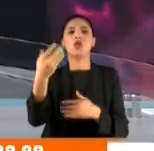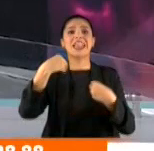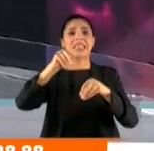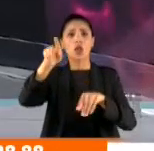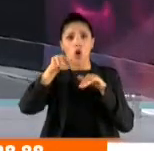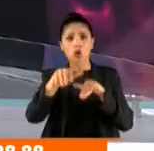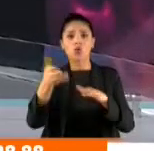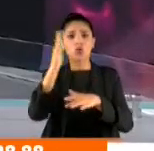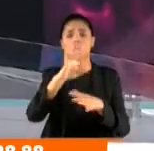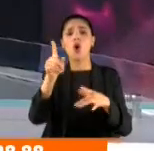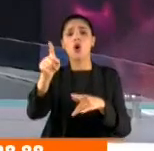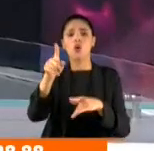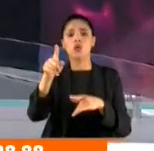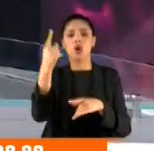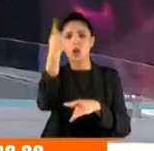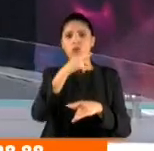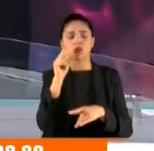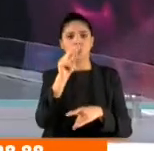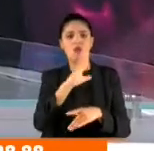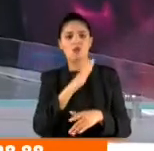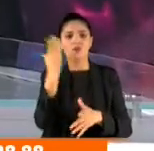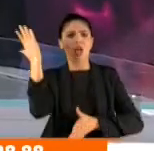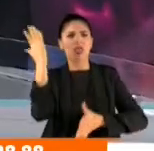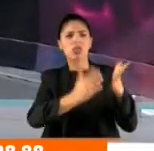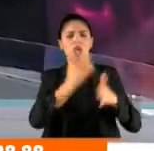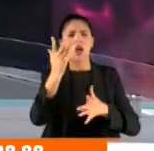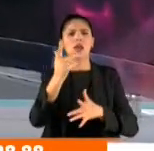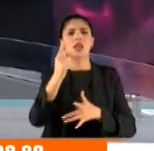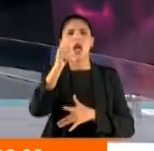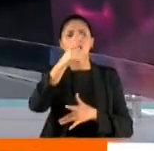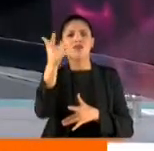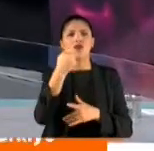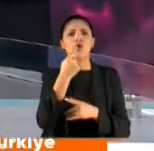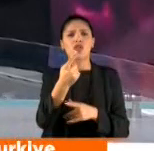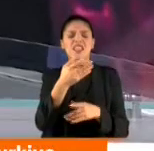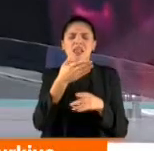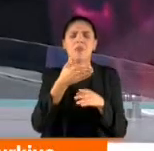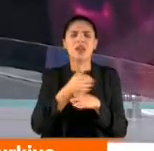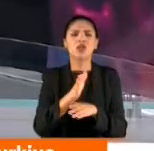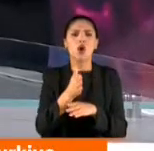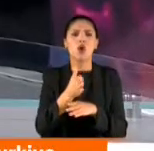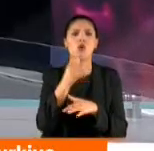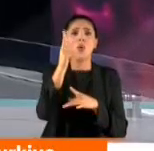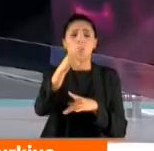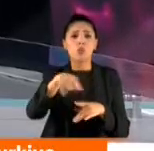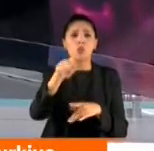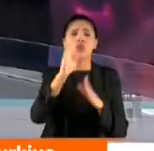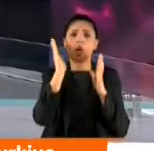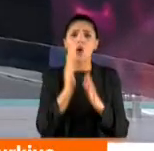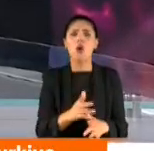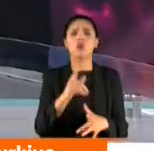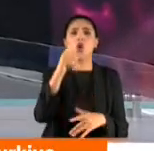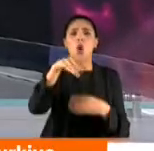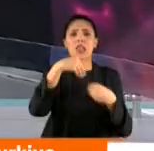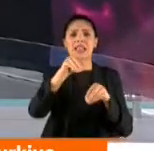o düşüşten sonraki halini ekranda görüyorsunuz. Dayağın görüntüsü deseniz zaten var. Ama bunlara rağmen